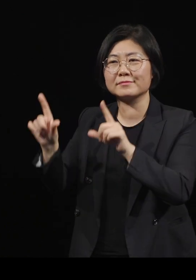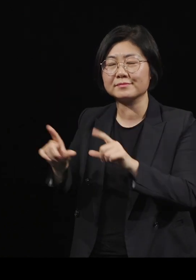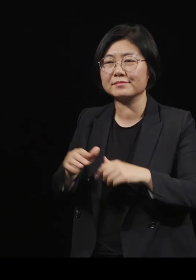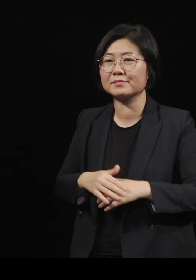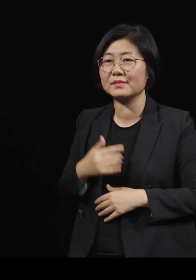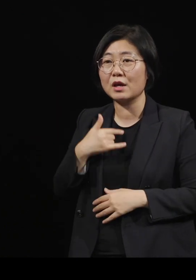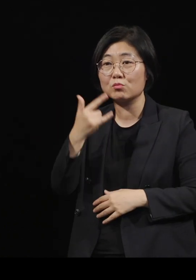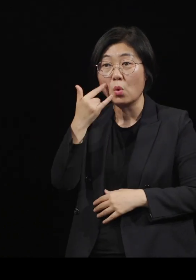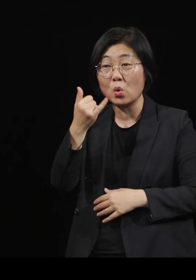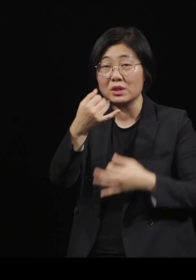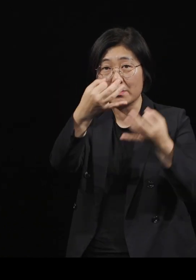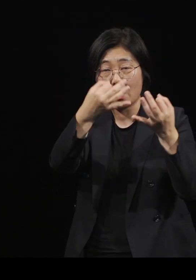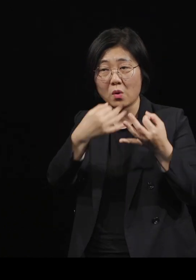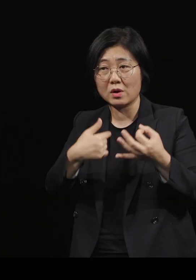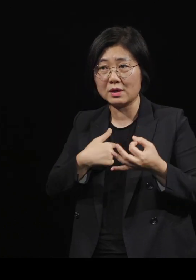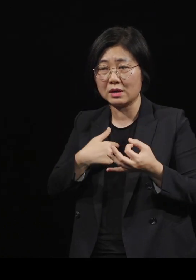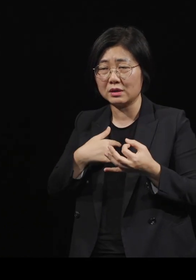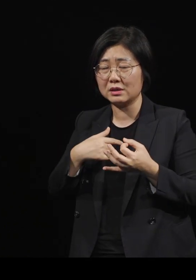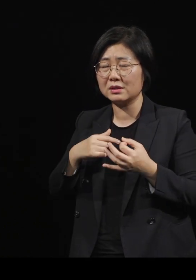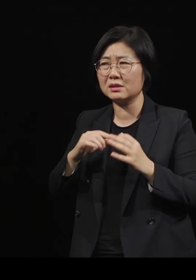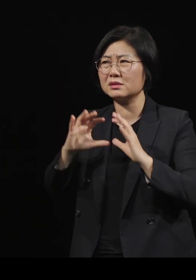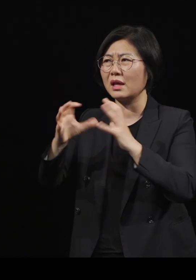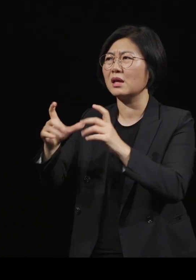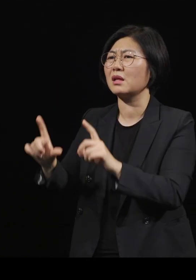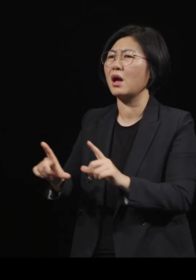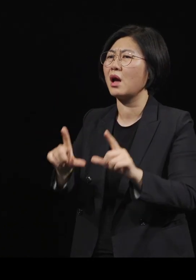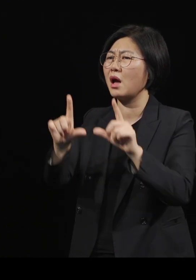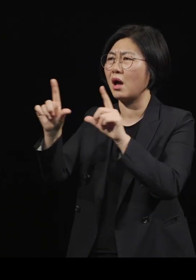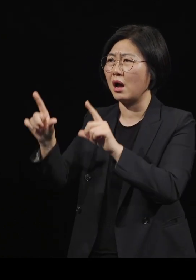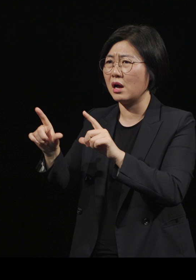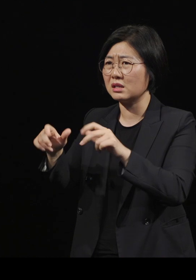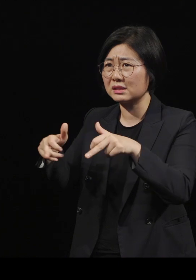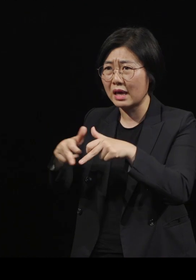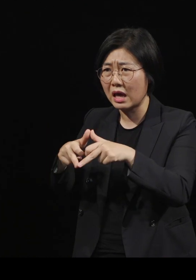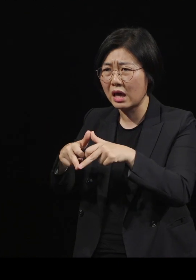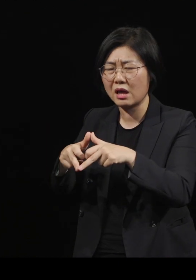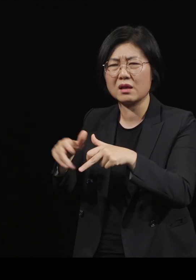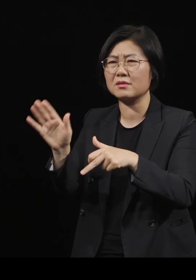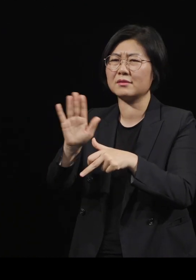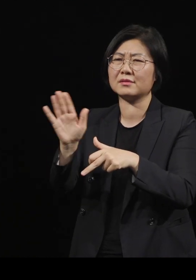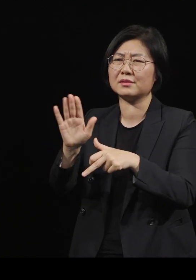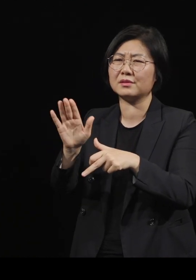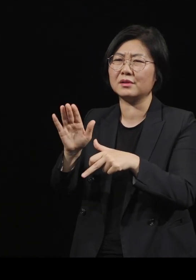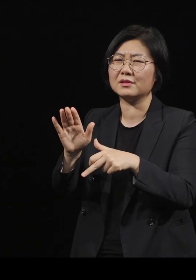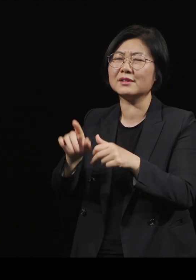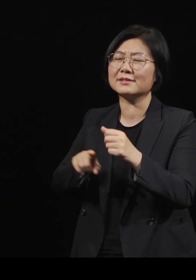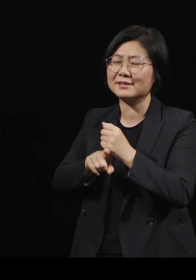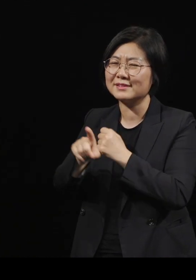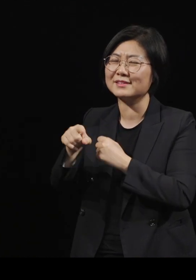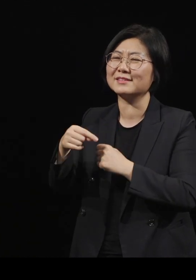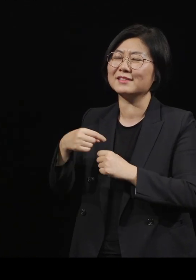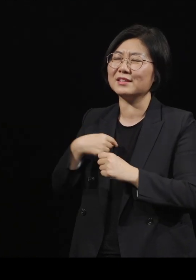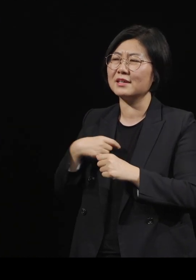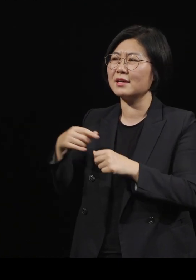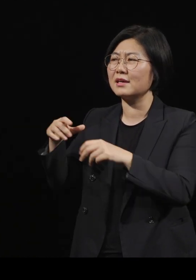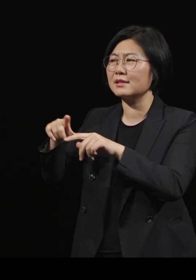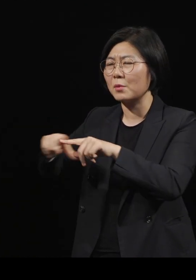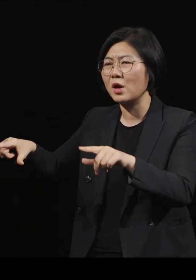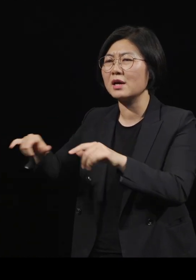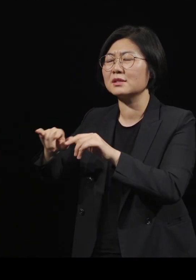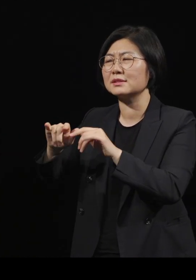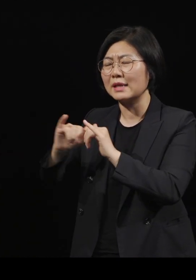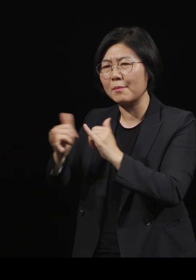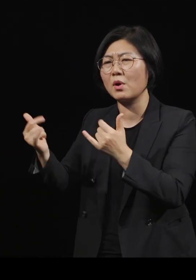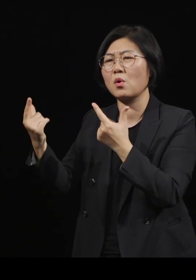저희 부모님은 제가 살아가는 세상이 장애인만이 아닌 비장애인과